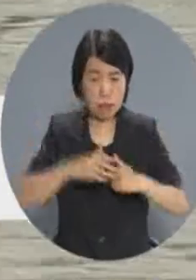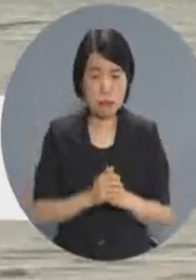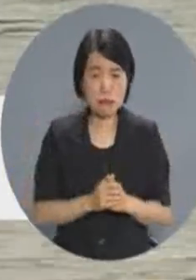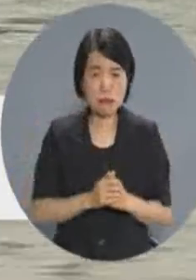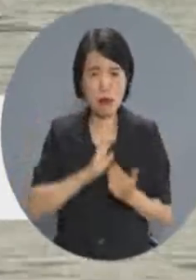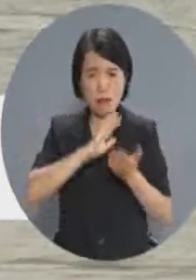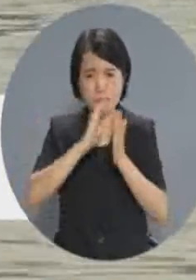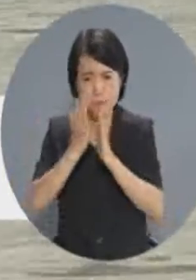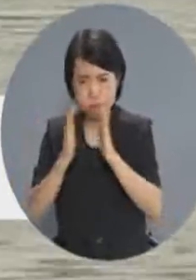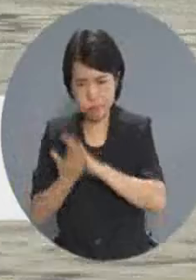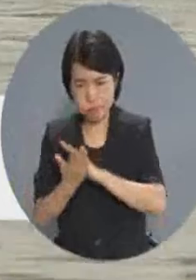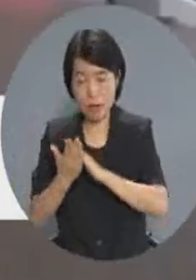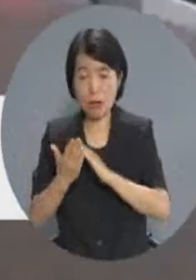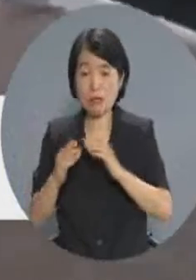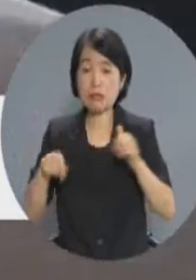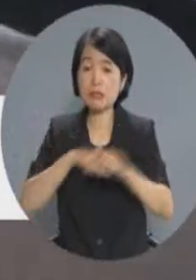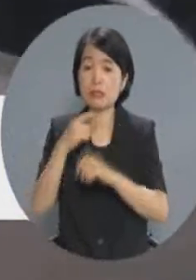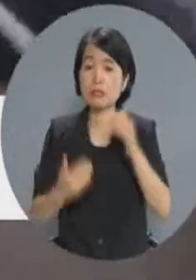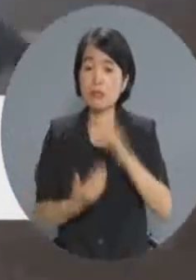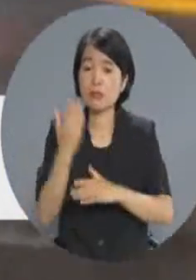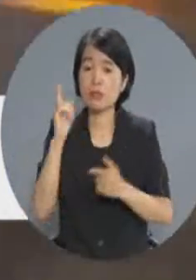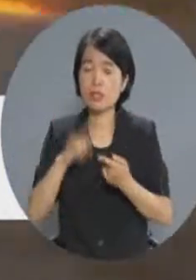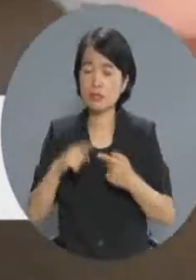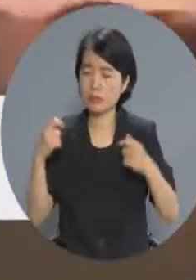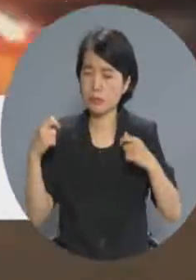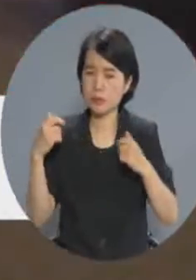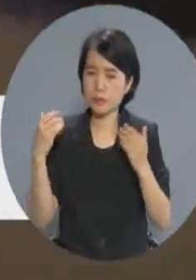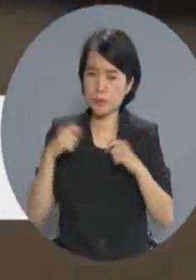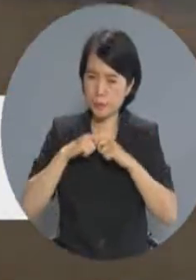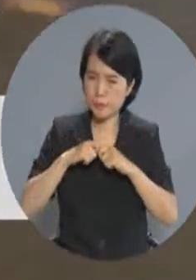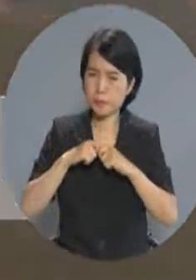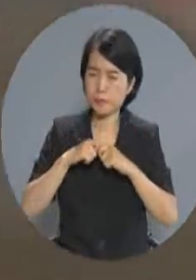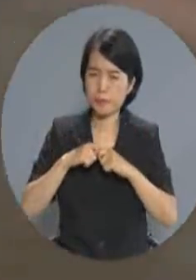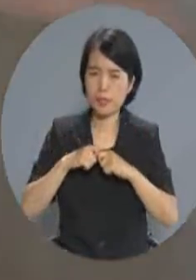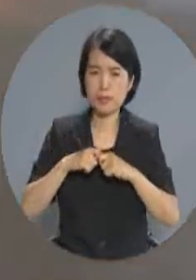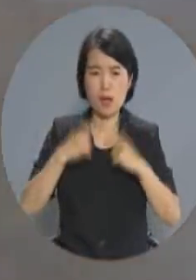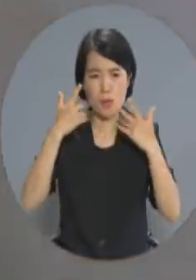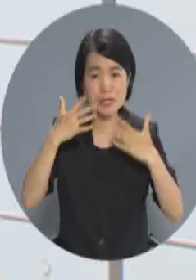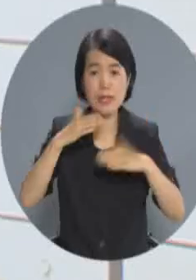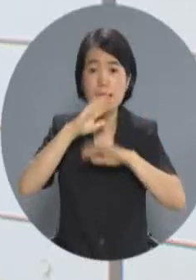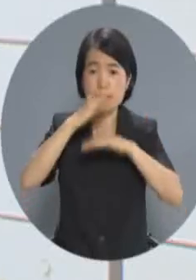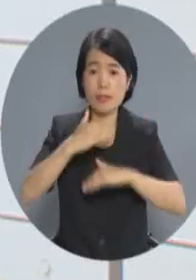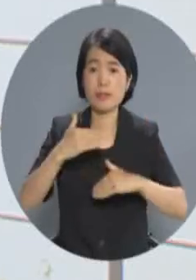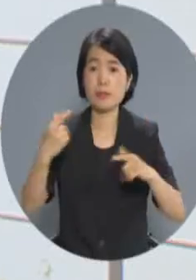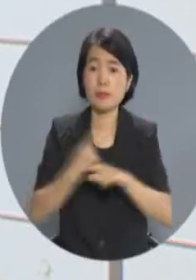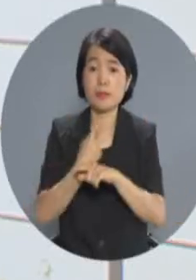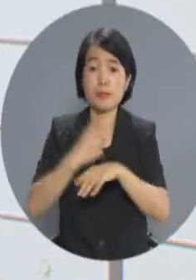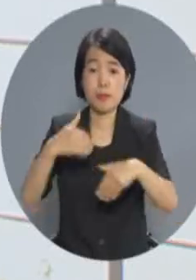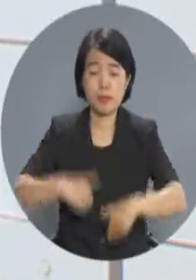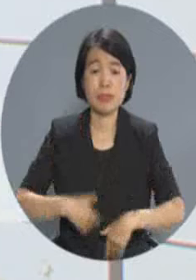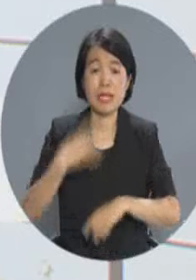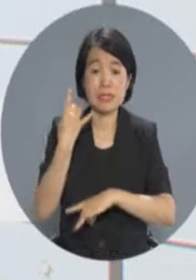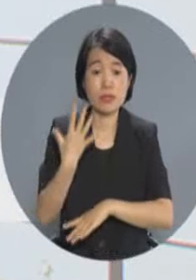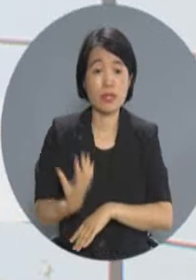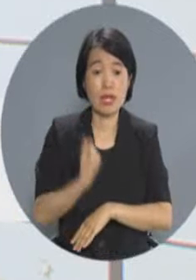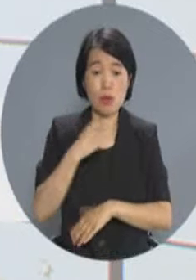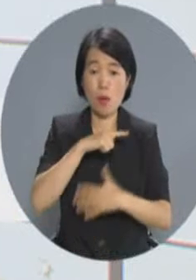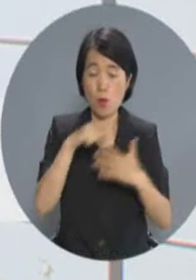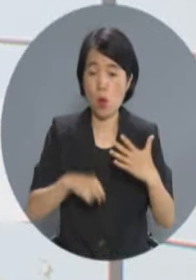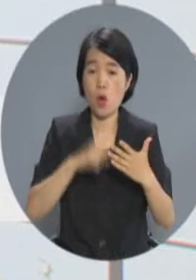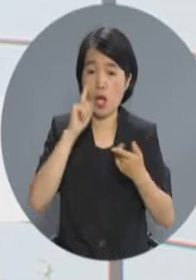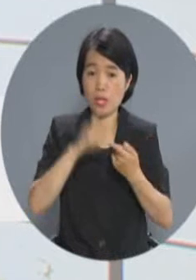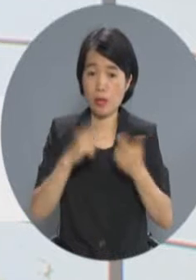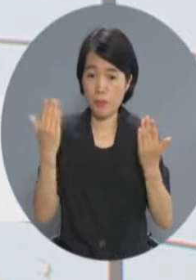변화무쌍 해지는 재해 대응 에 더욱 촘촘한 대비책이 있어야 합니다 그러면 우리가 기존에 가지고 있던 매뉴얼대로